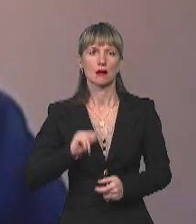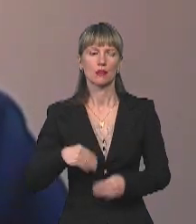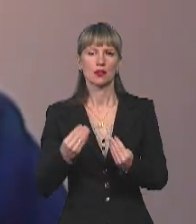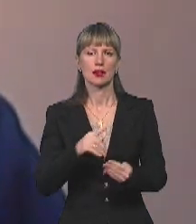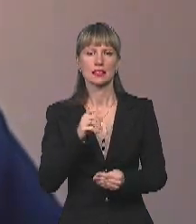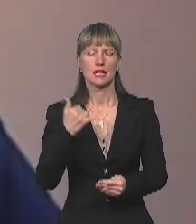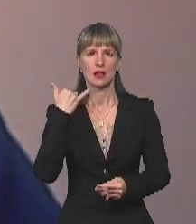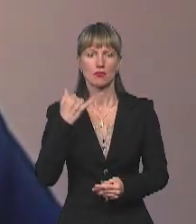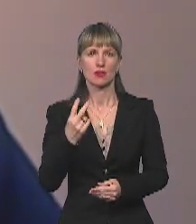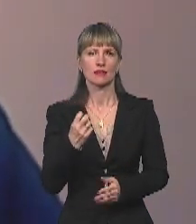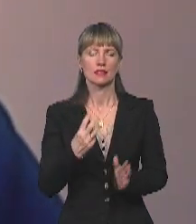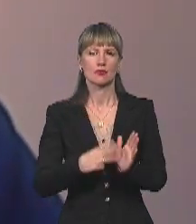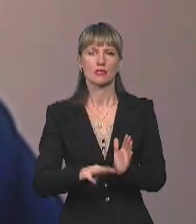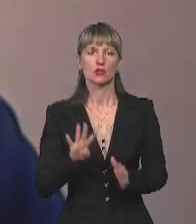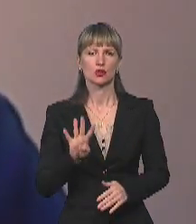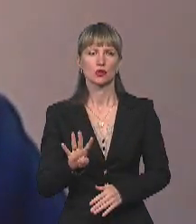телефоном